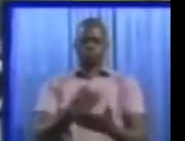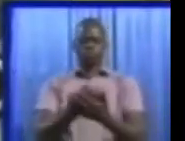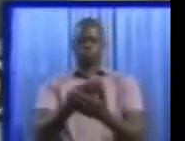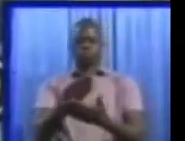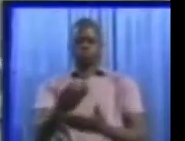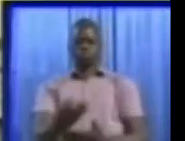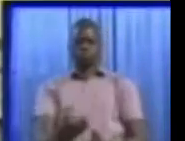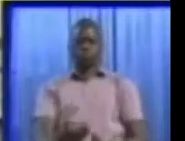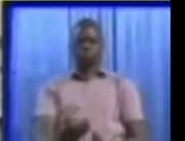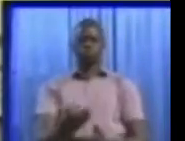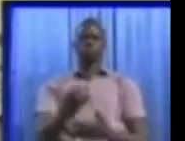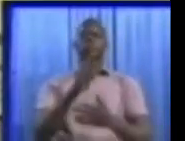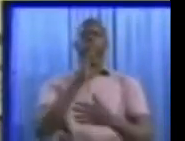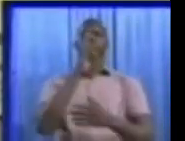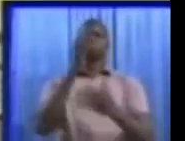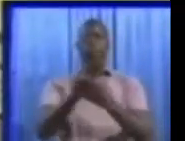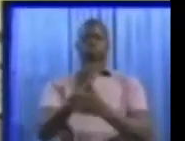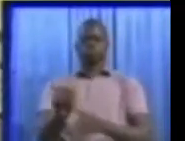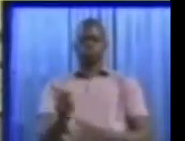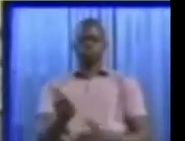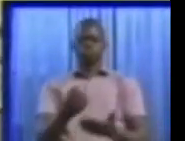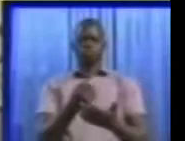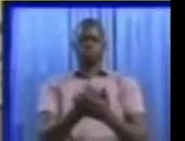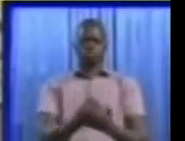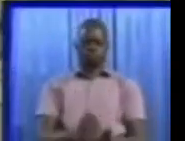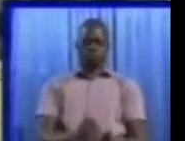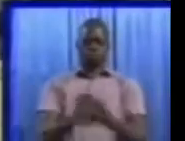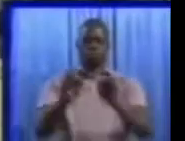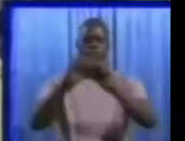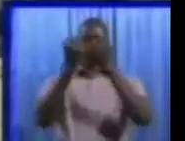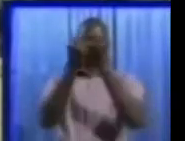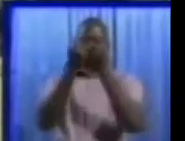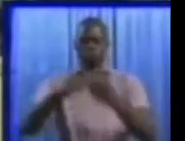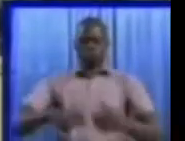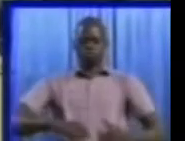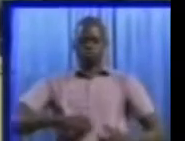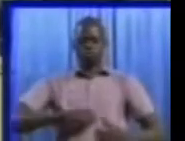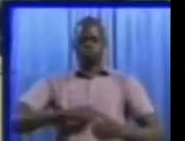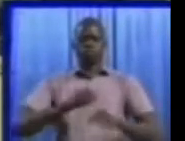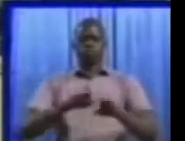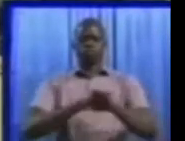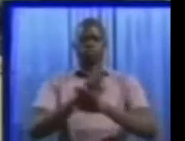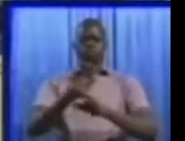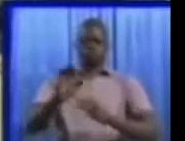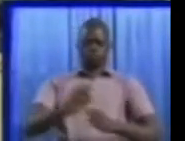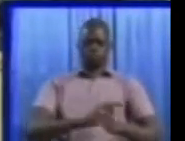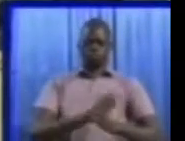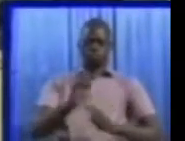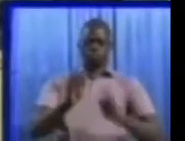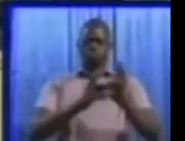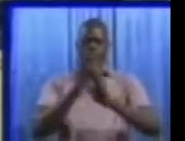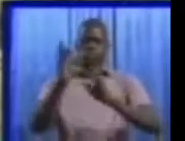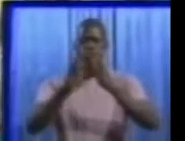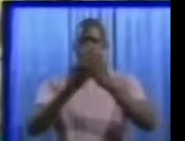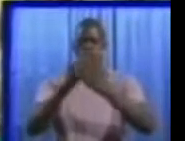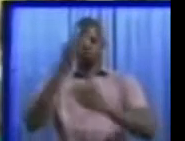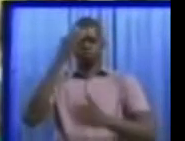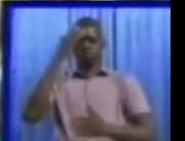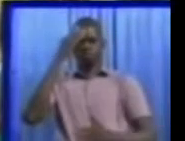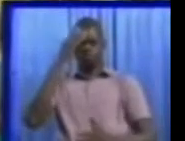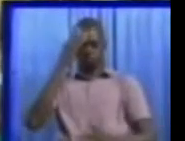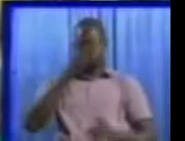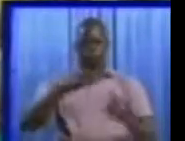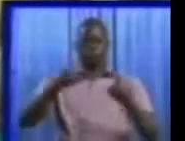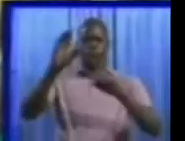financement que sont entre autres le fonds d'appui au secteur informel et celui à la formation professionnelle et à l'apprentissage. Les